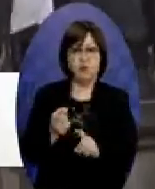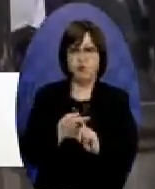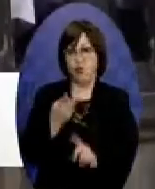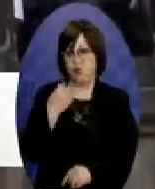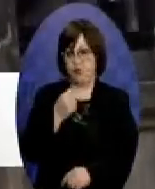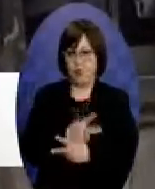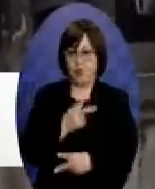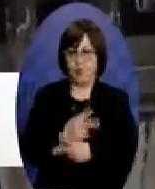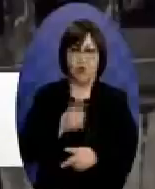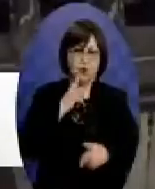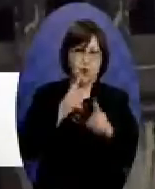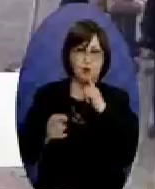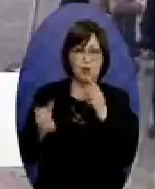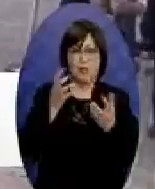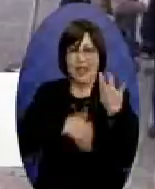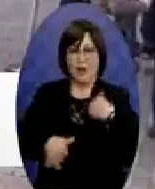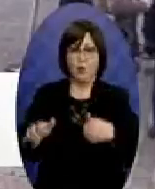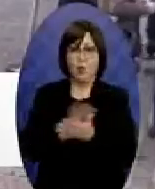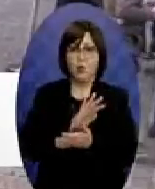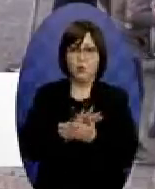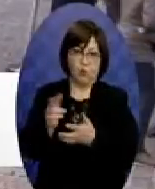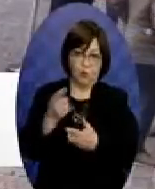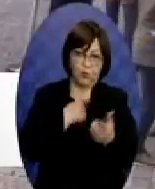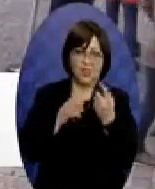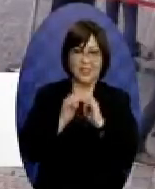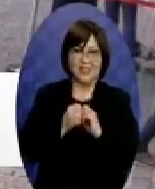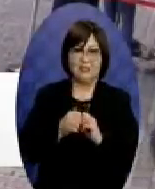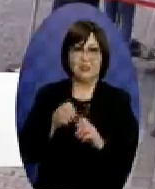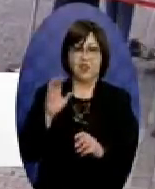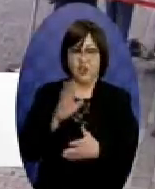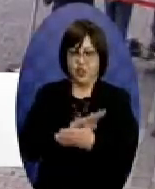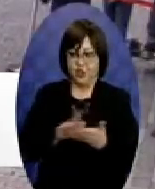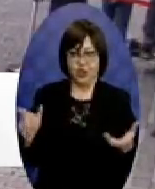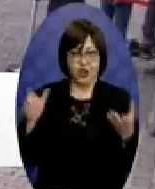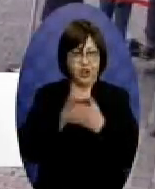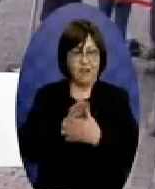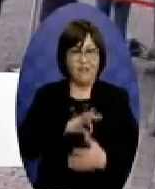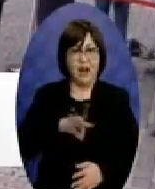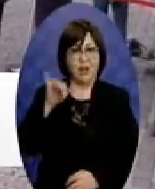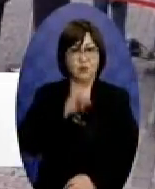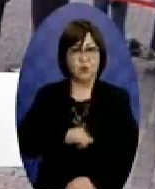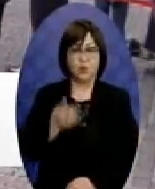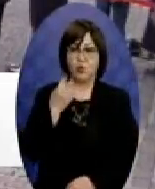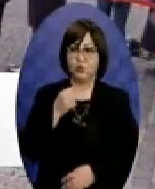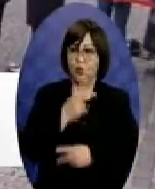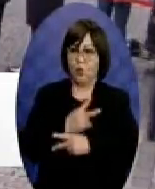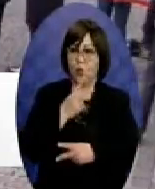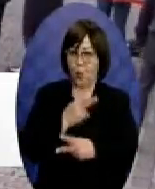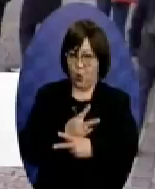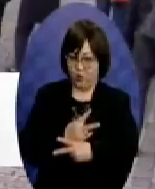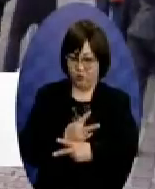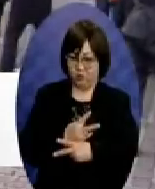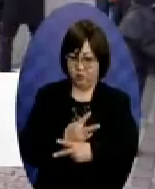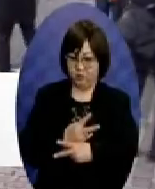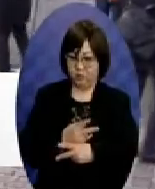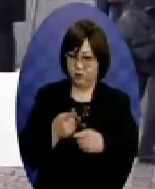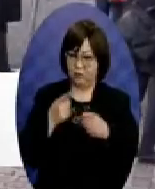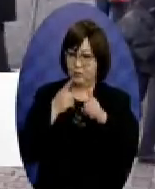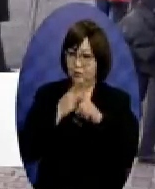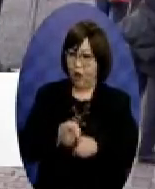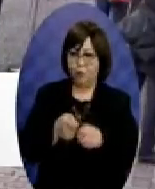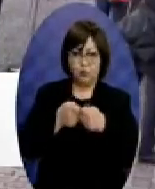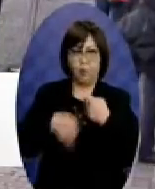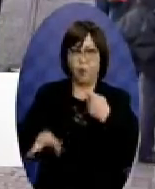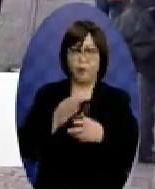хуулийн зөвлөлийг нэн яралтай хуралдуулахыг шаардаж шинэ гэрээ Франц улсын үндсэн хуулинд огт нийцэхгүй байгааг мэдгдлээ. За түүний